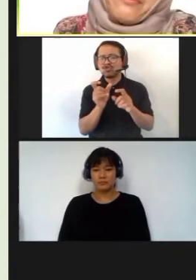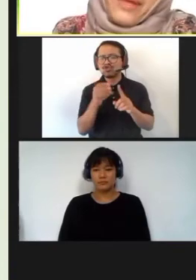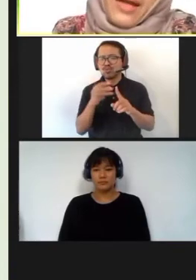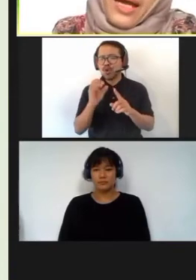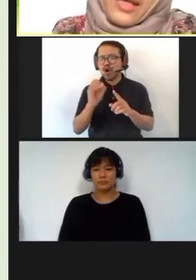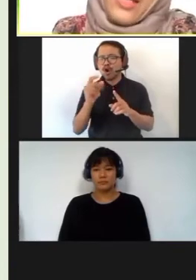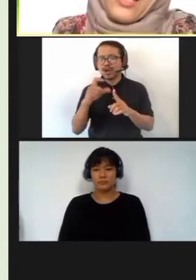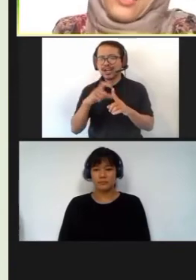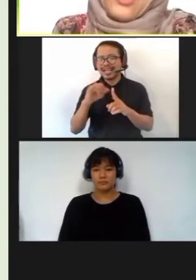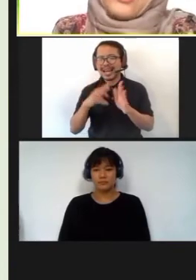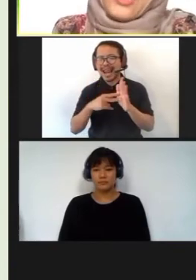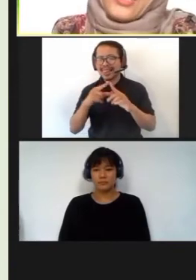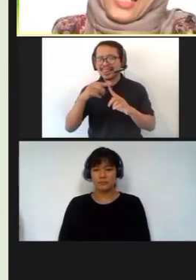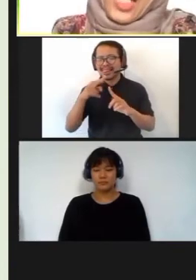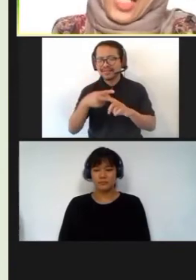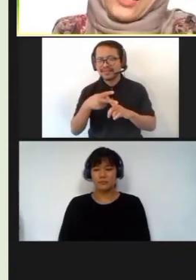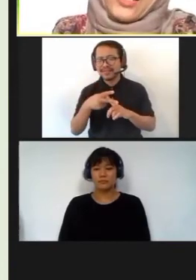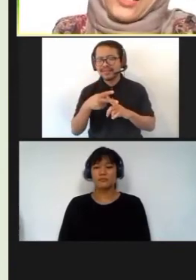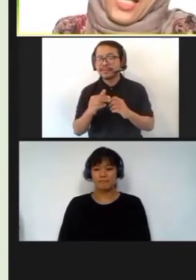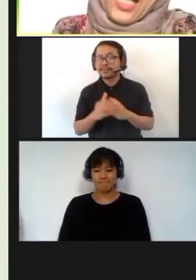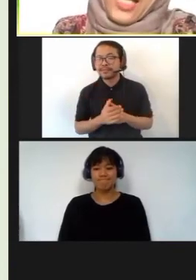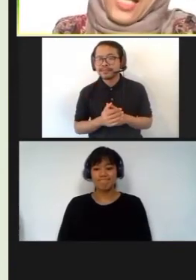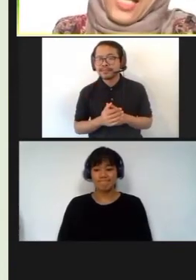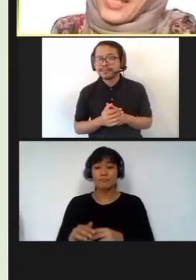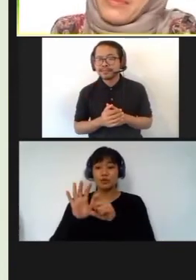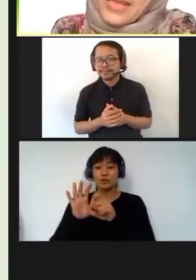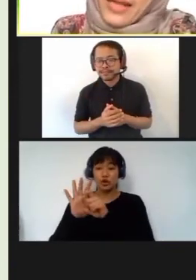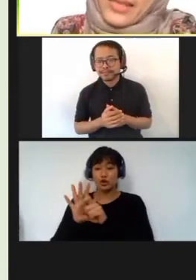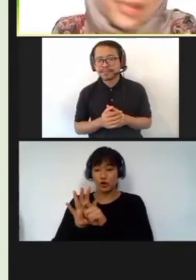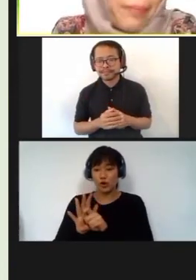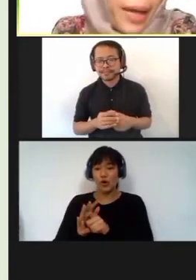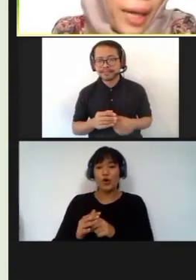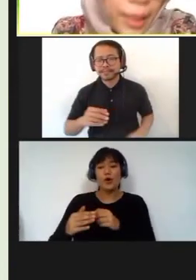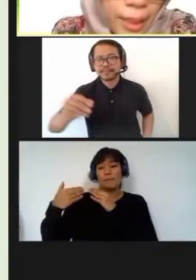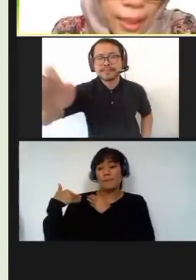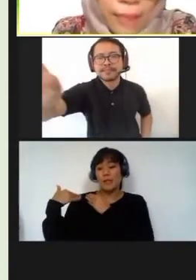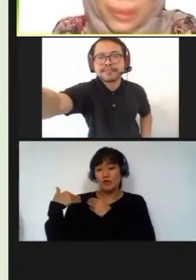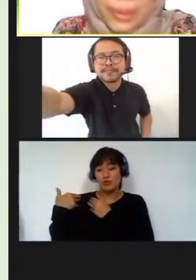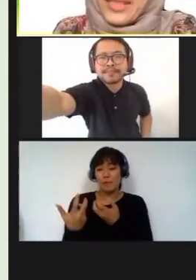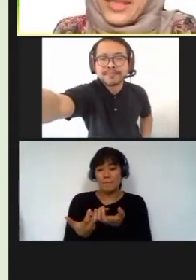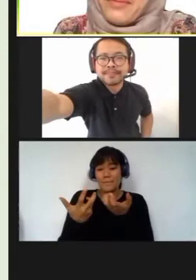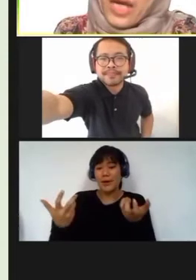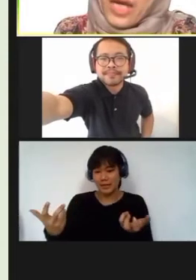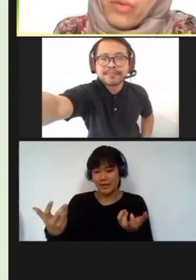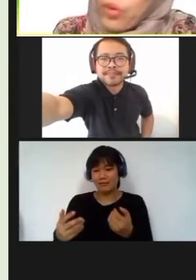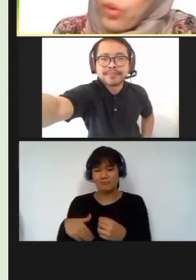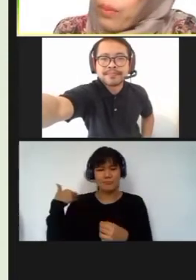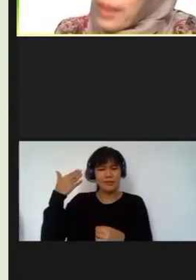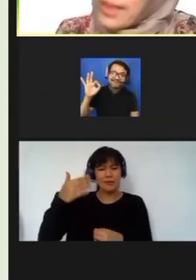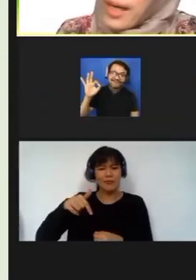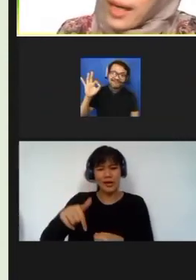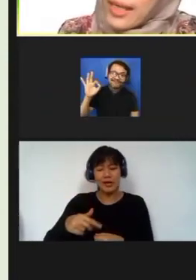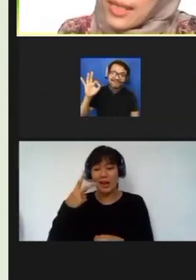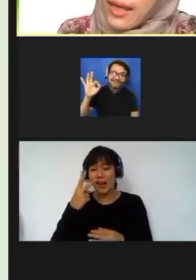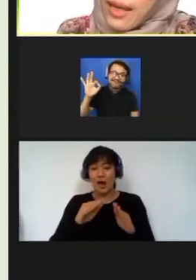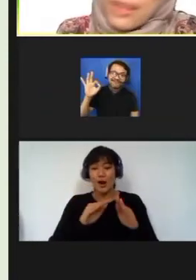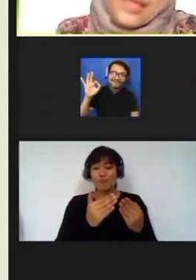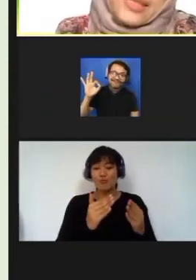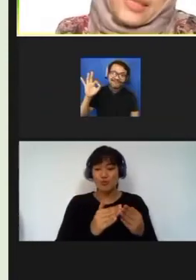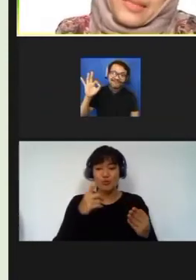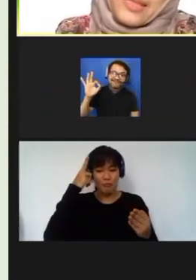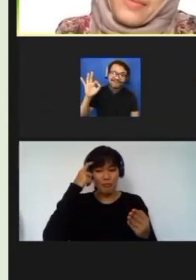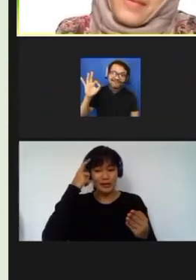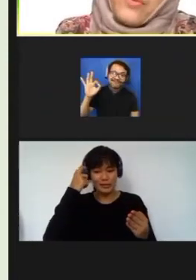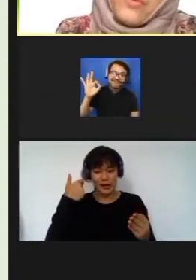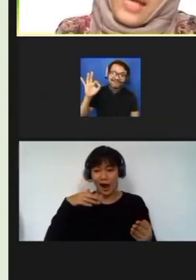bagian peran. Jadi kalau di dalam aspek gender misalnya sampai hari ini misalnya melalui buku pelajaran anak